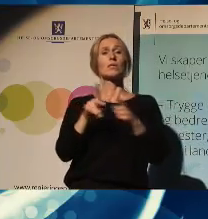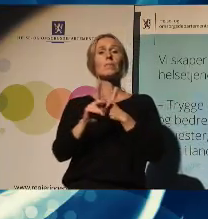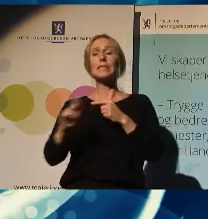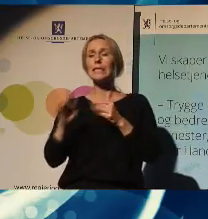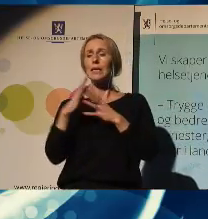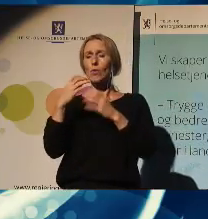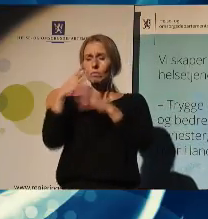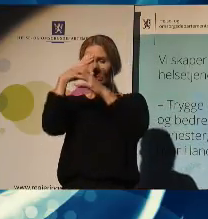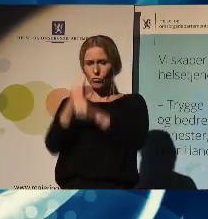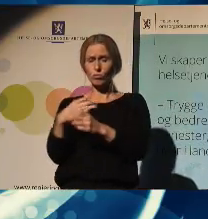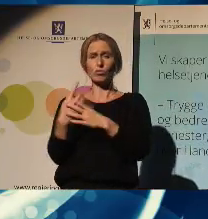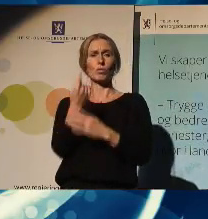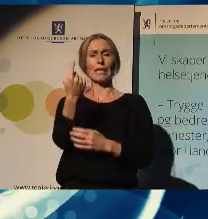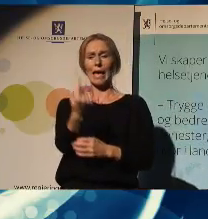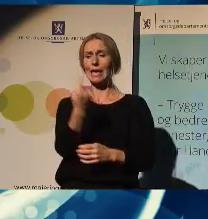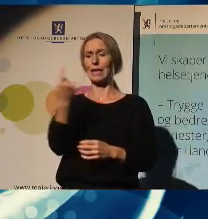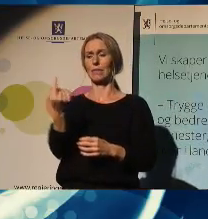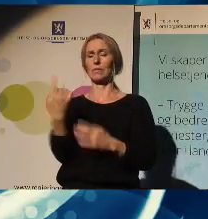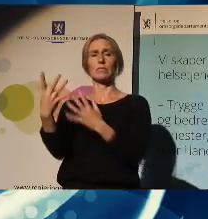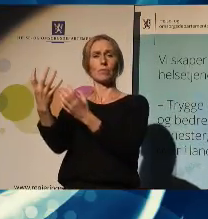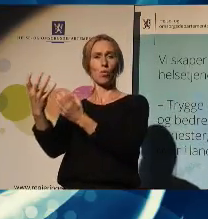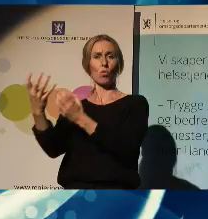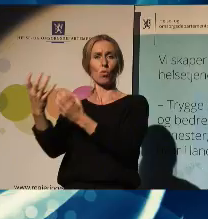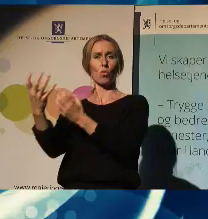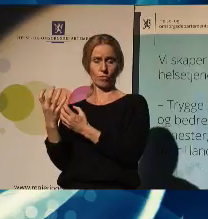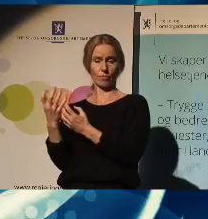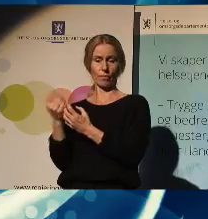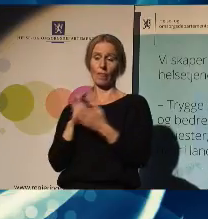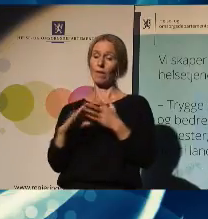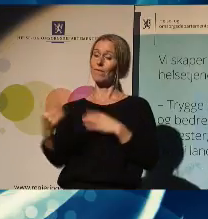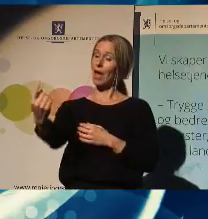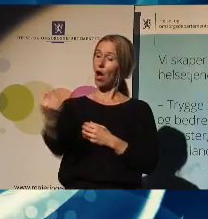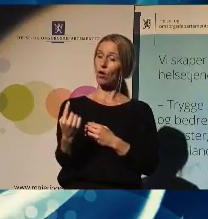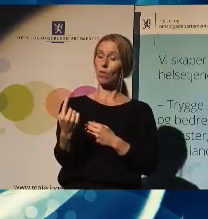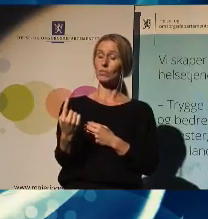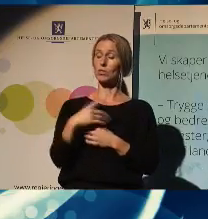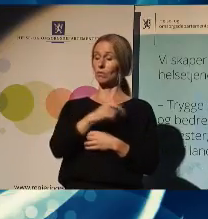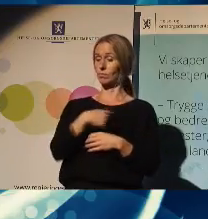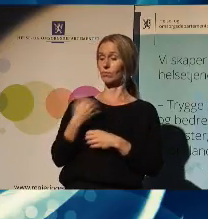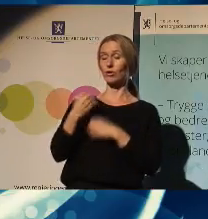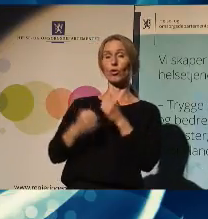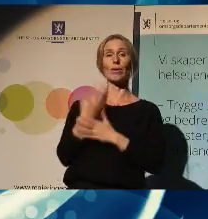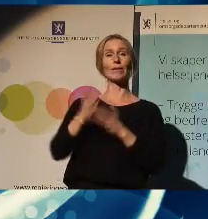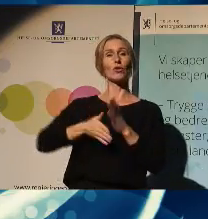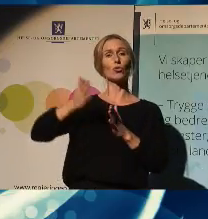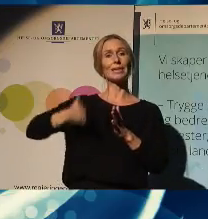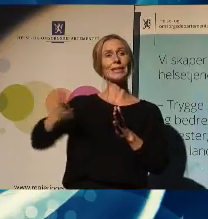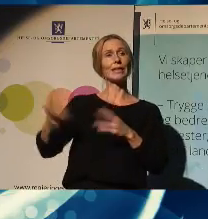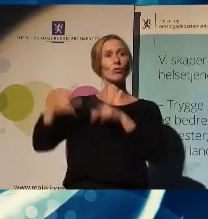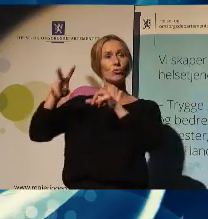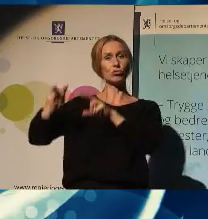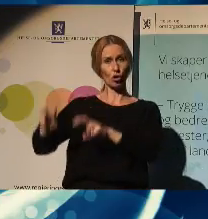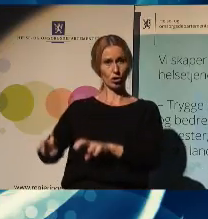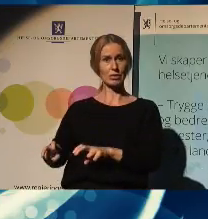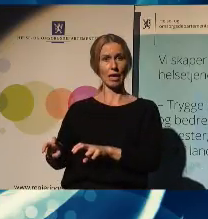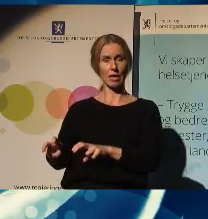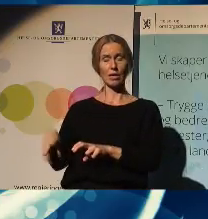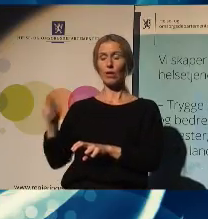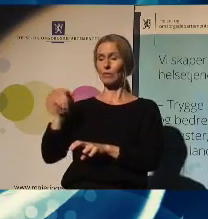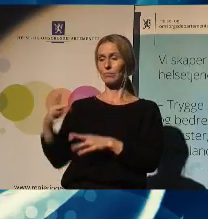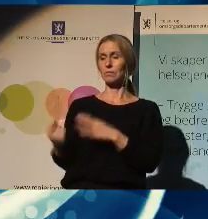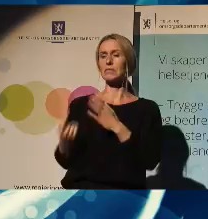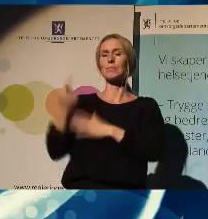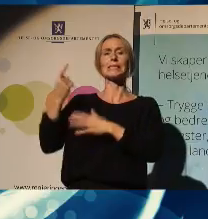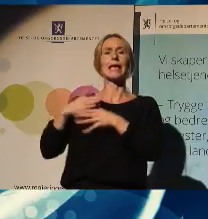behov som veldig viktig. Så ved ankomst så gjør vi en rutineundersøkelse, det vet dere spesielt relatert